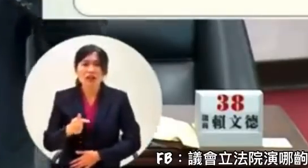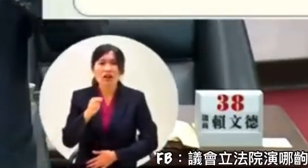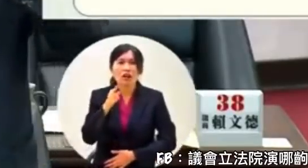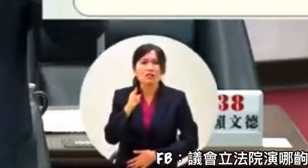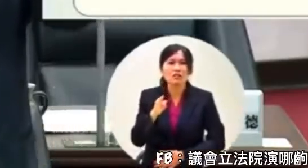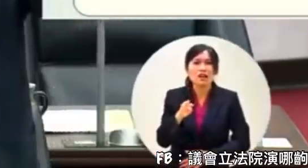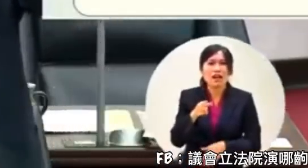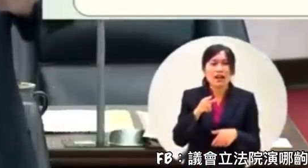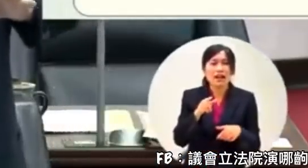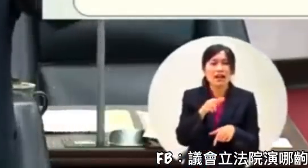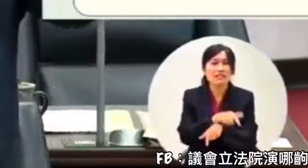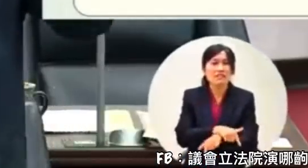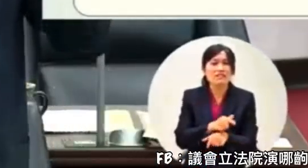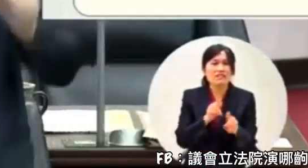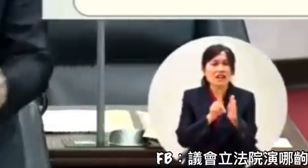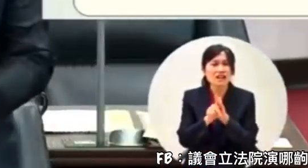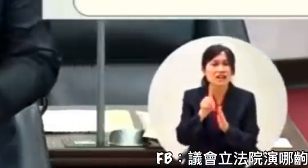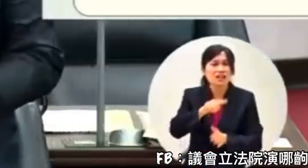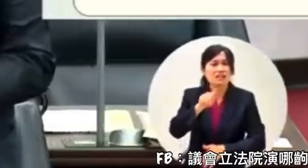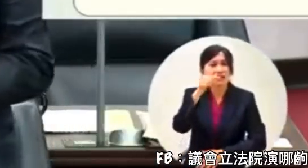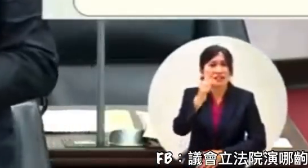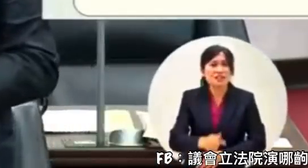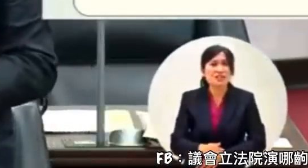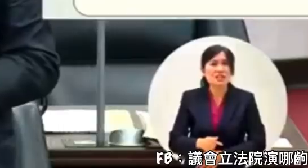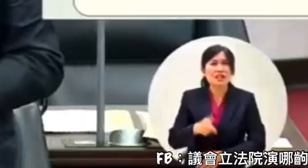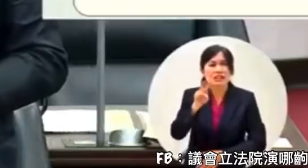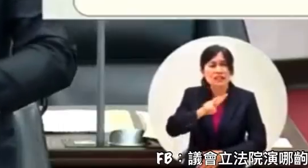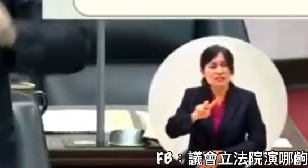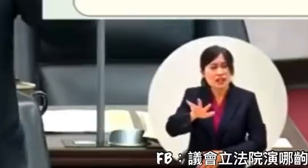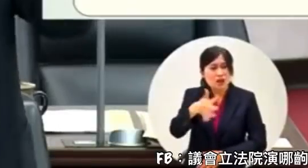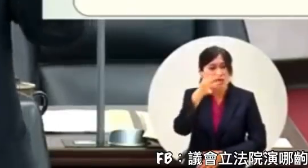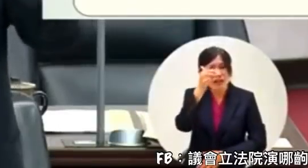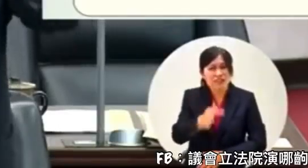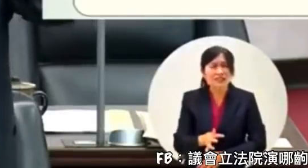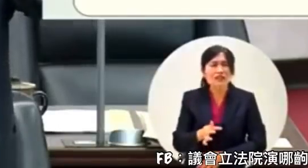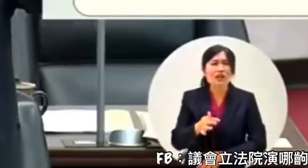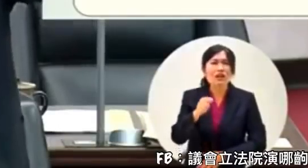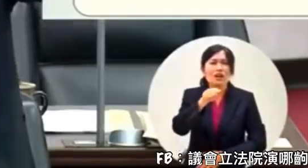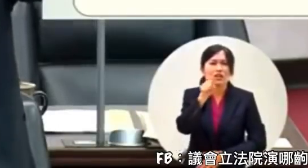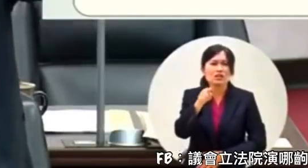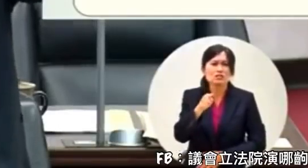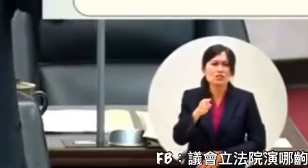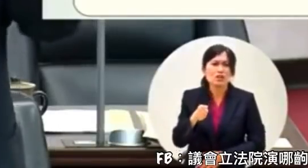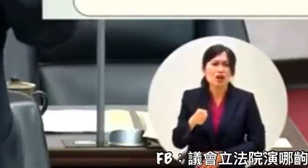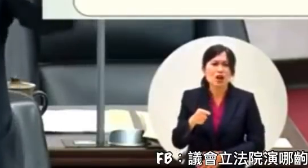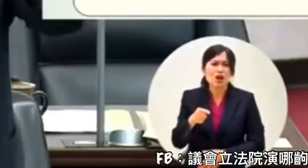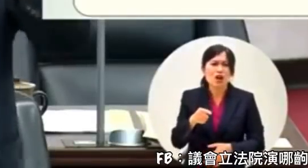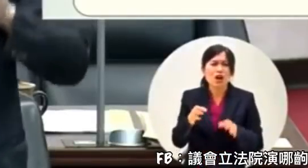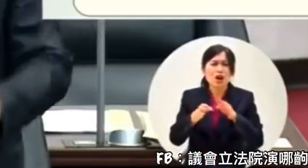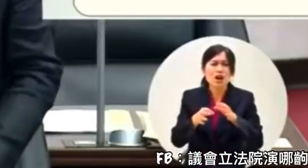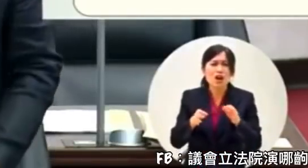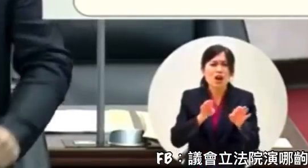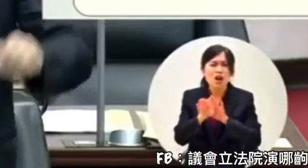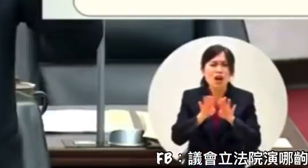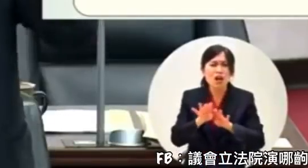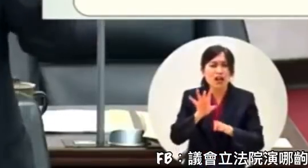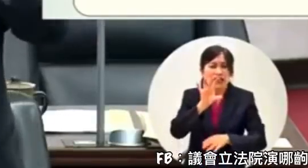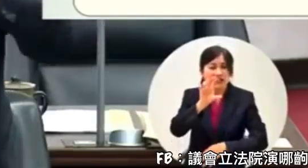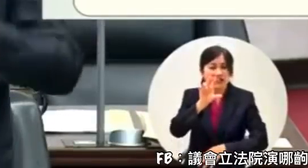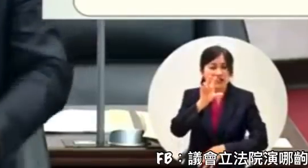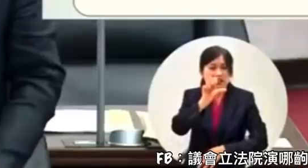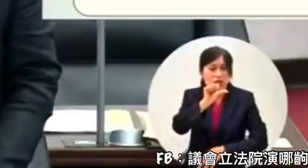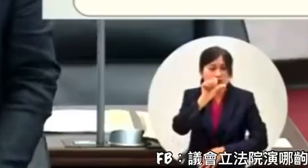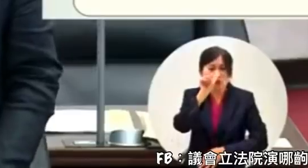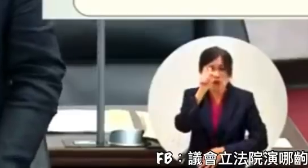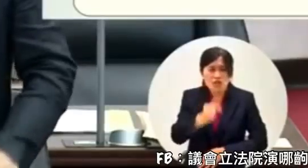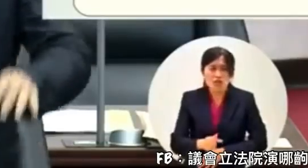科工1000亿嘛，没关系，包括衍生性的2500亿不要2000亿了，它可以营业税5%就是75亿，可是给我们